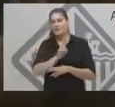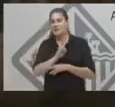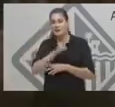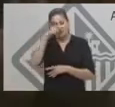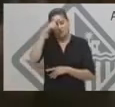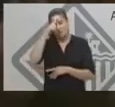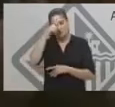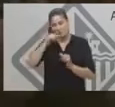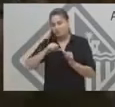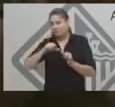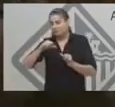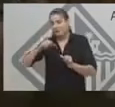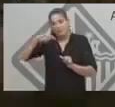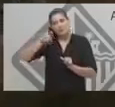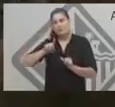Cultura de la història de la democràcia